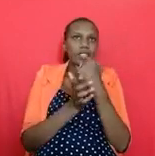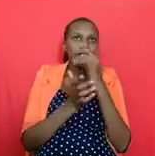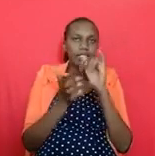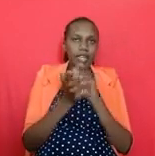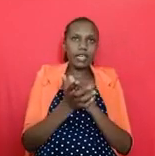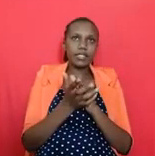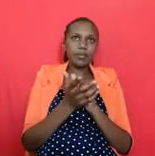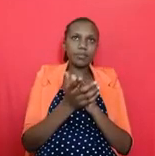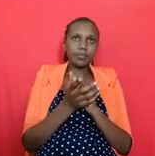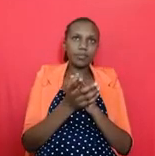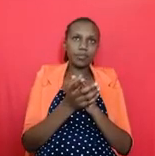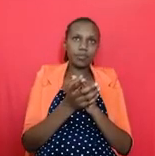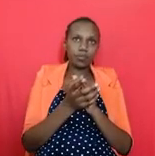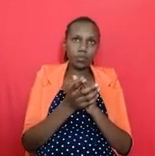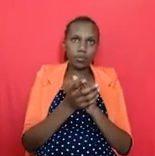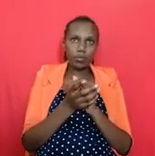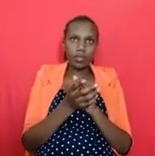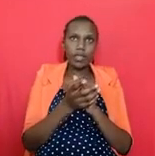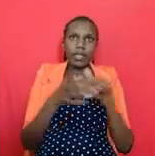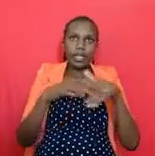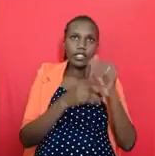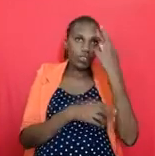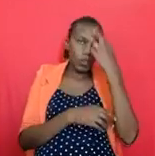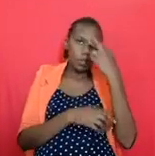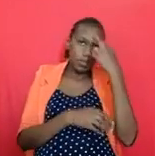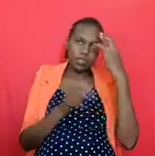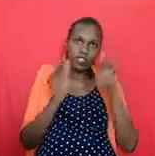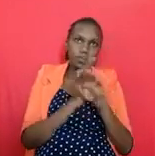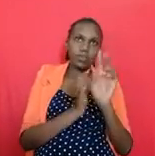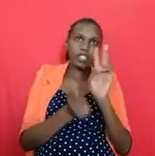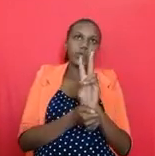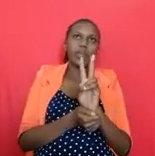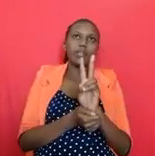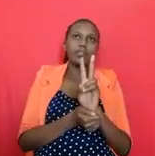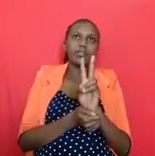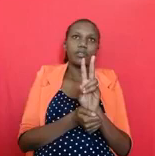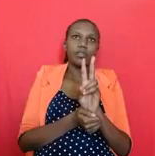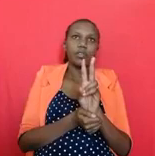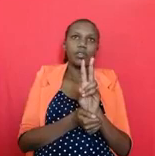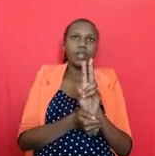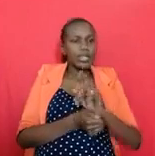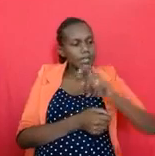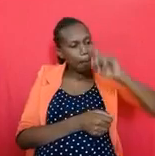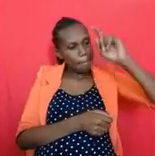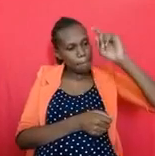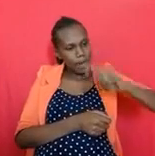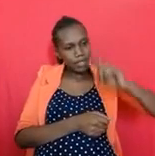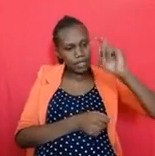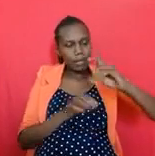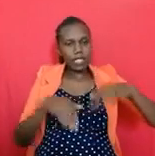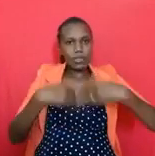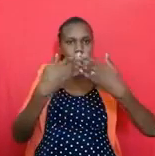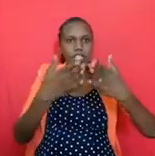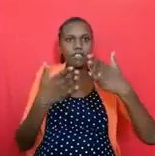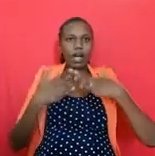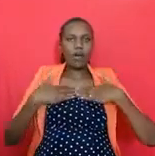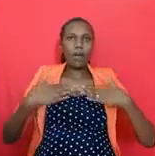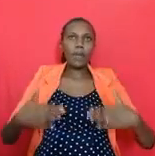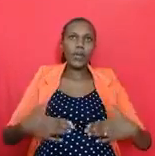agatwandikire akauga thiini wa roma 12 no muhaka turute miri